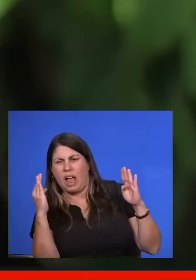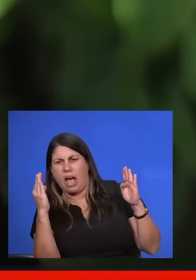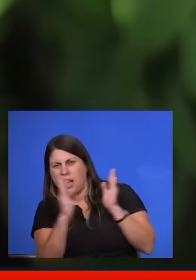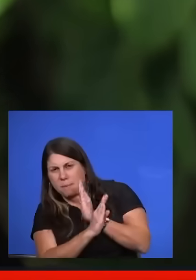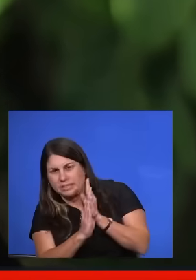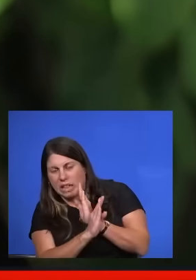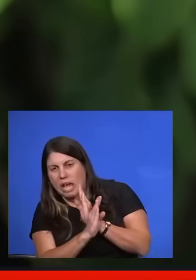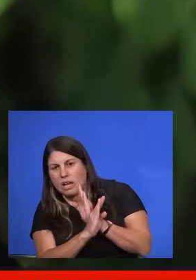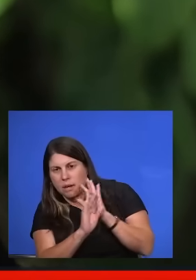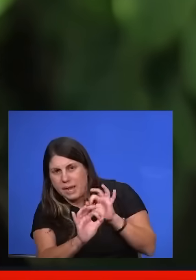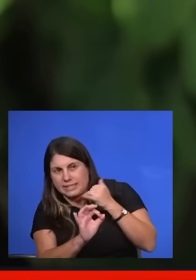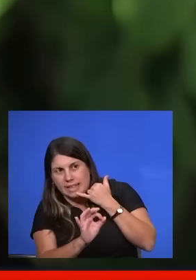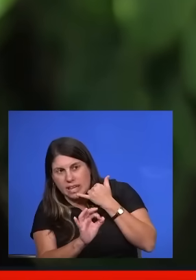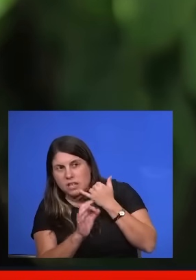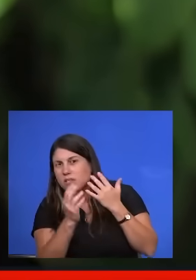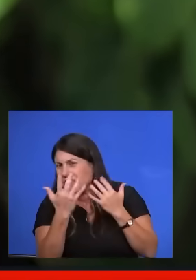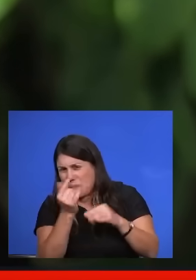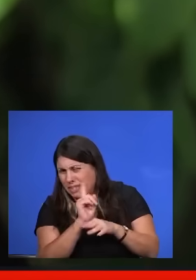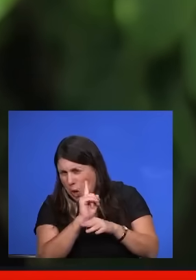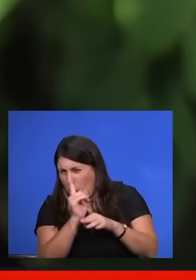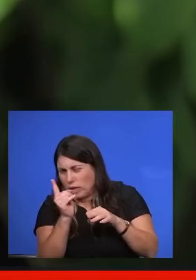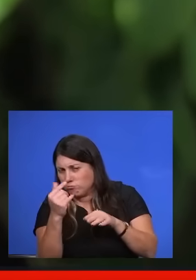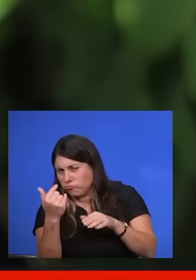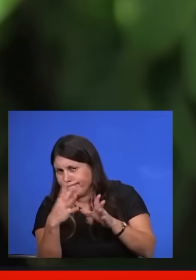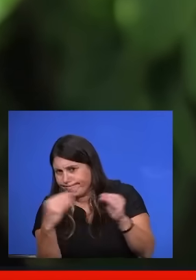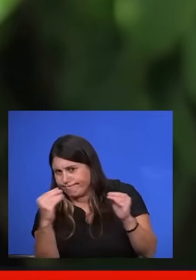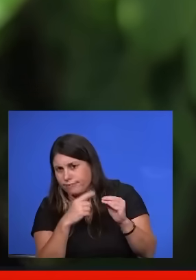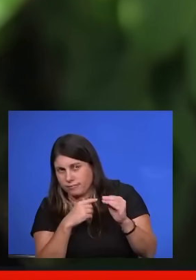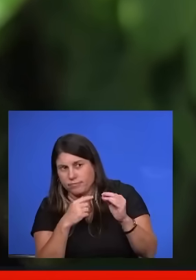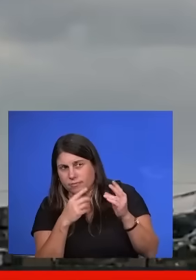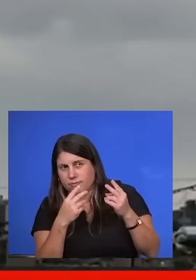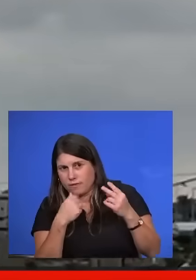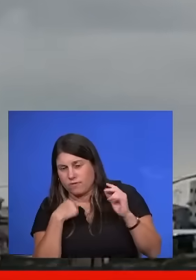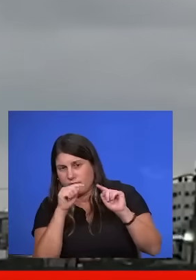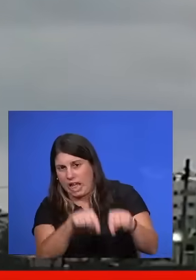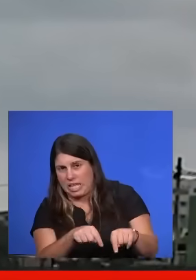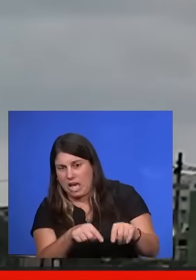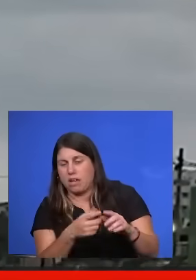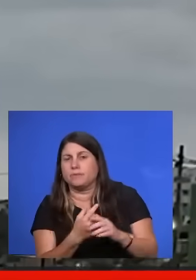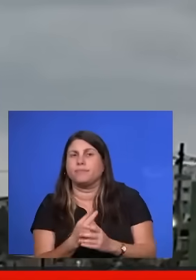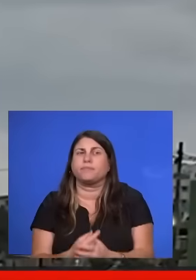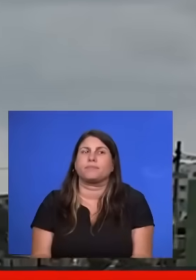כמה דקות זה יעבור ו... אני בא. ואנחנו נגיע.